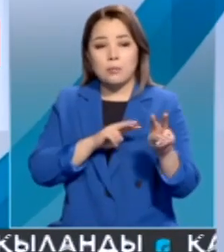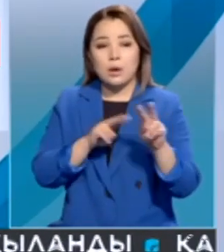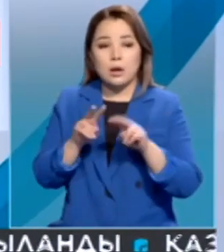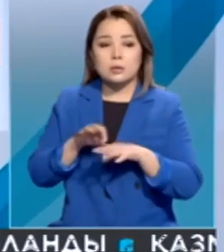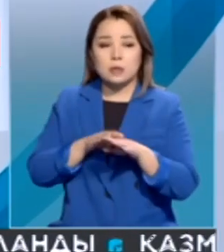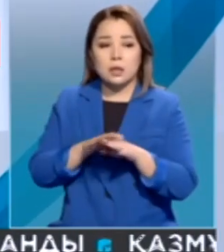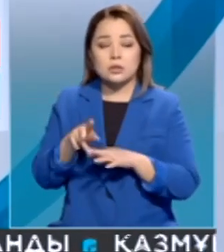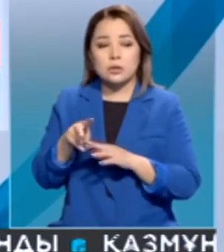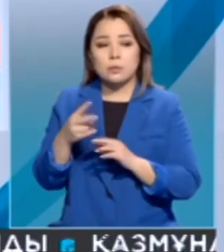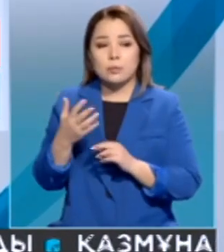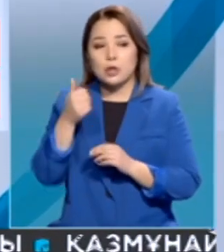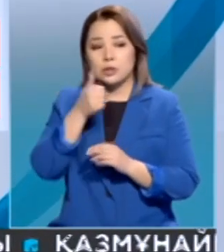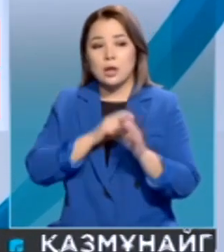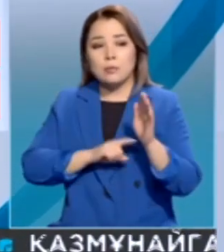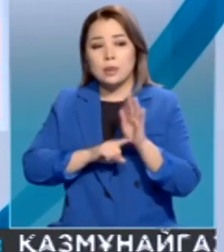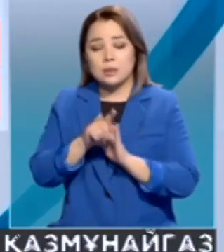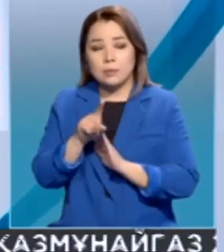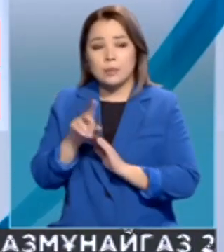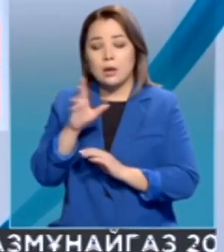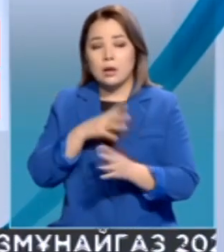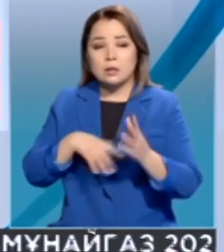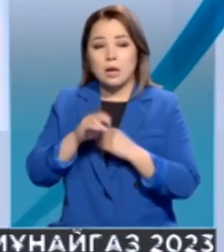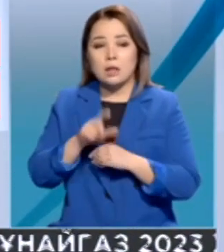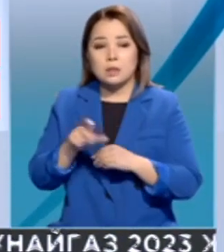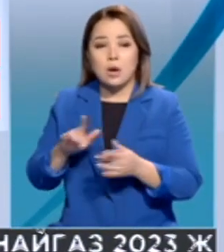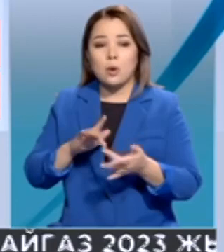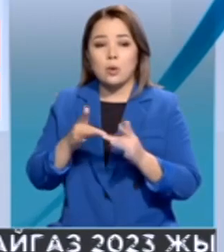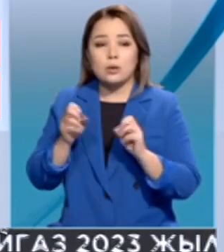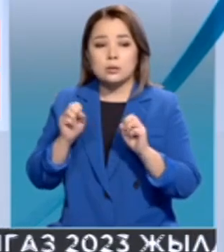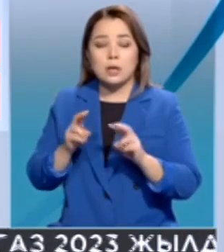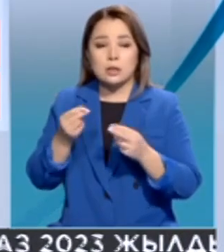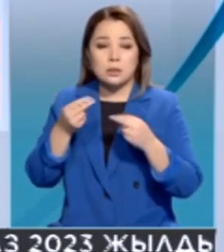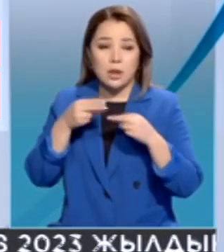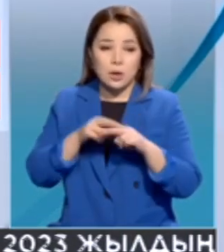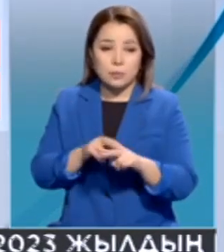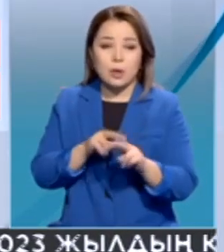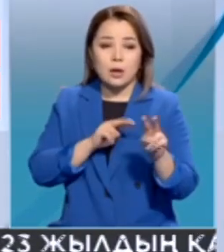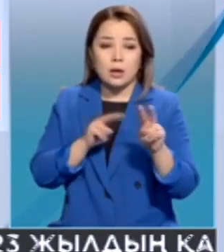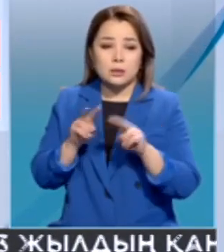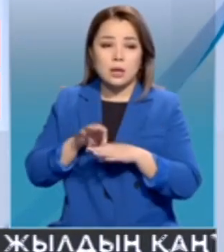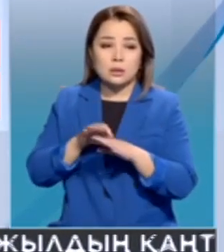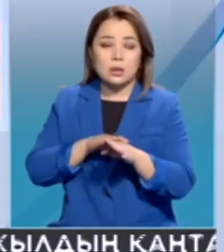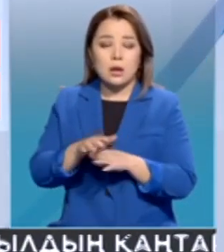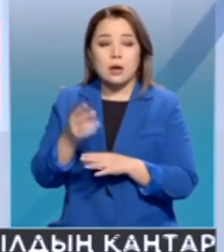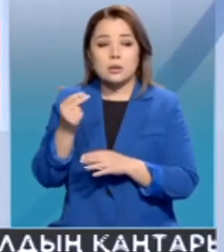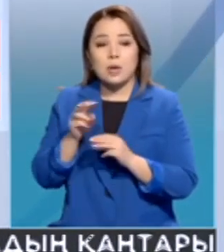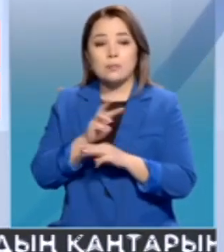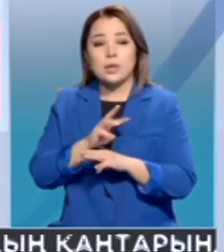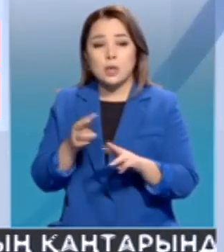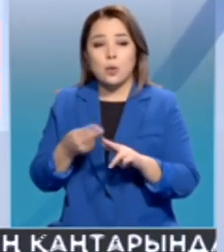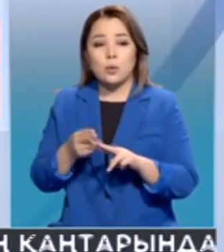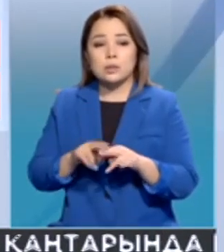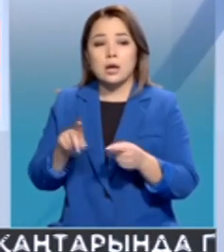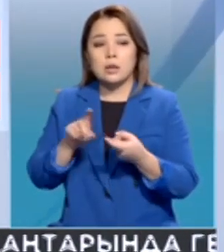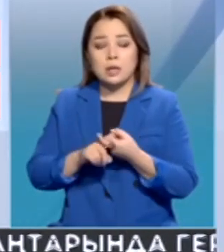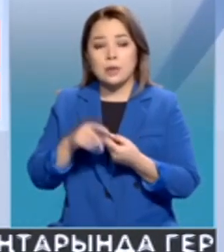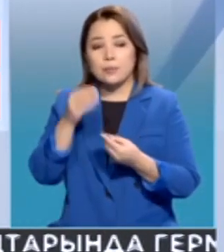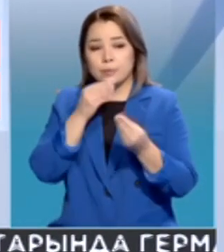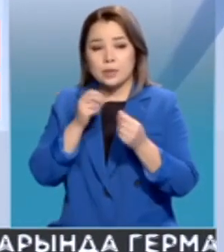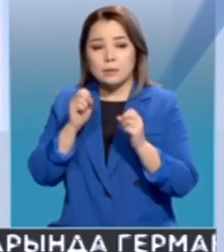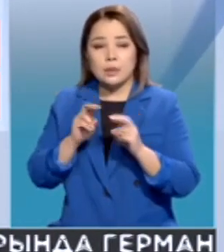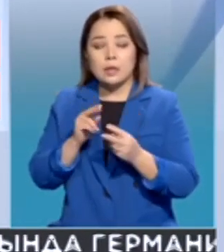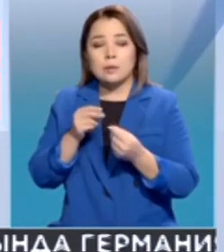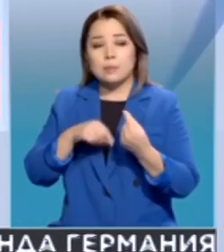болады. 2025 жылдан барлық азаматтардың онлайн қаржылық операциялары қадағаланады. Қаржы министрлігі осы арқылы көлеңкелі